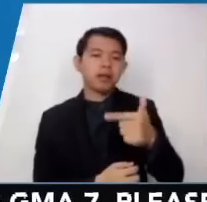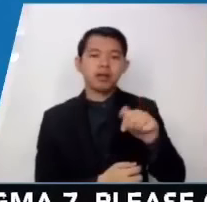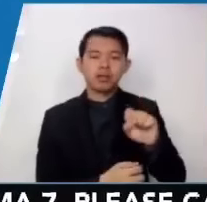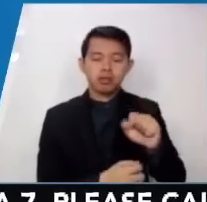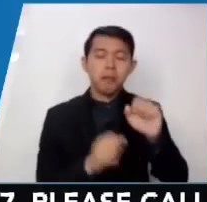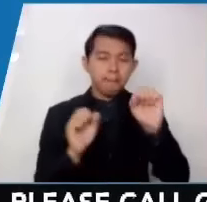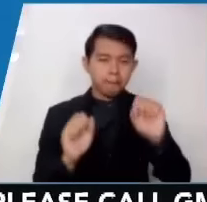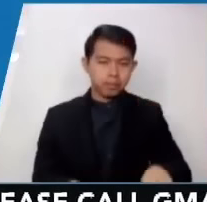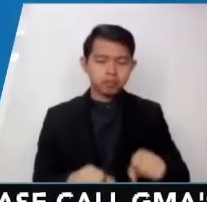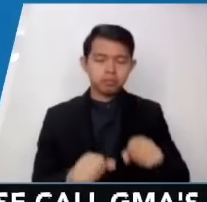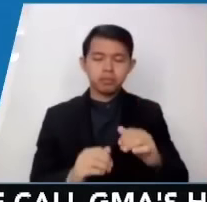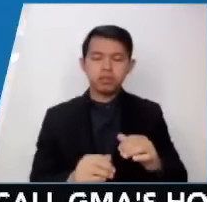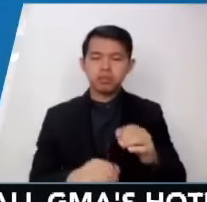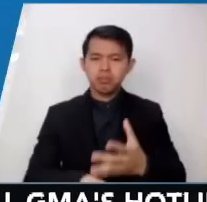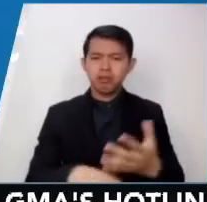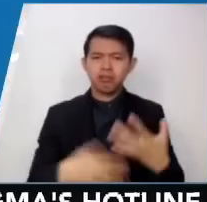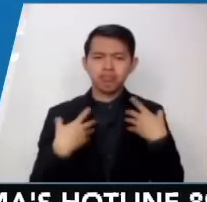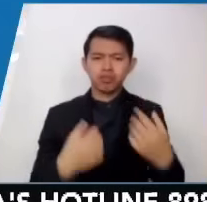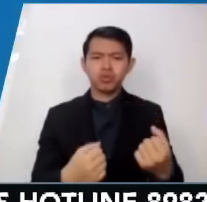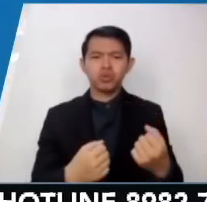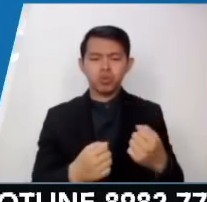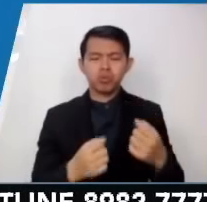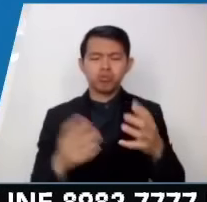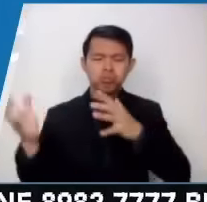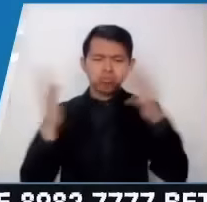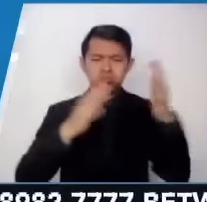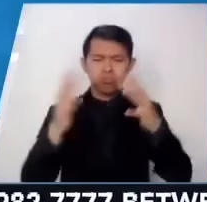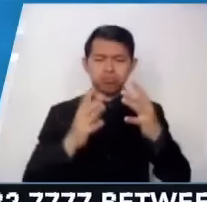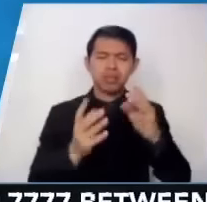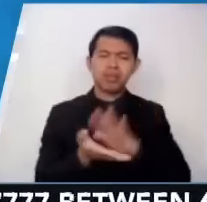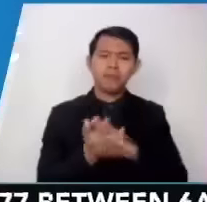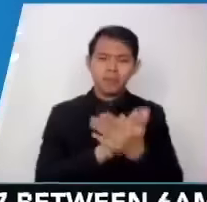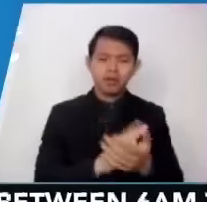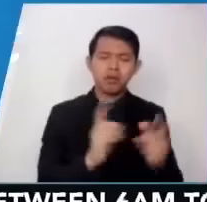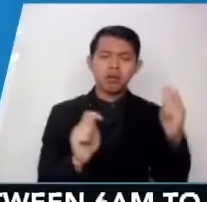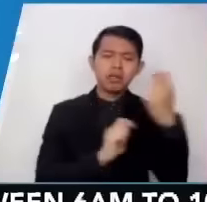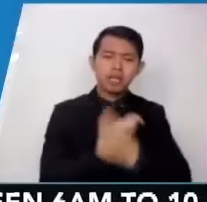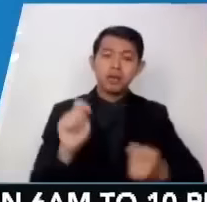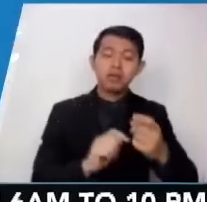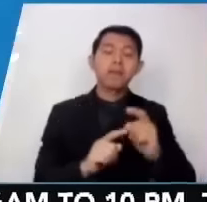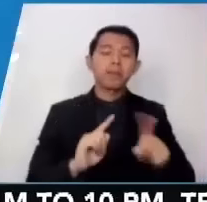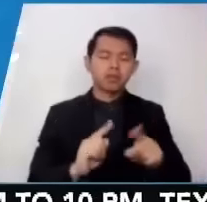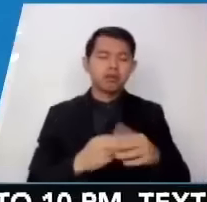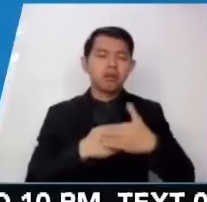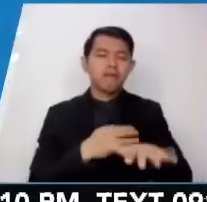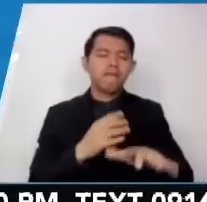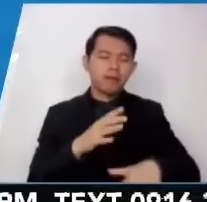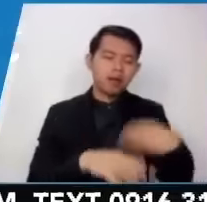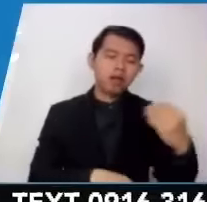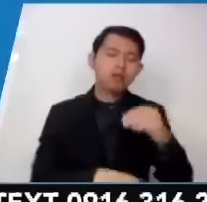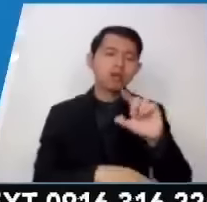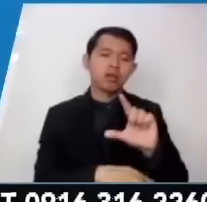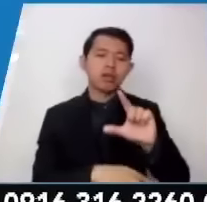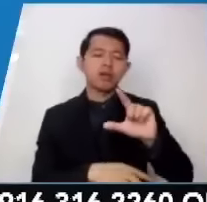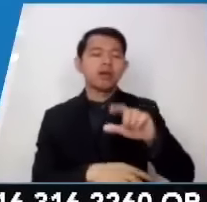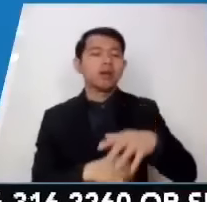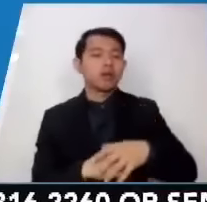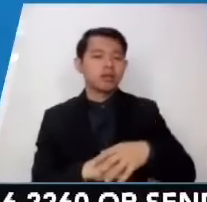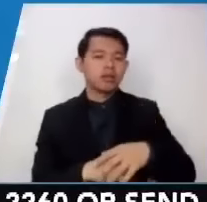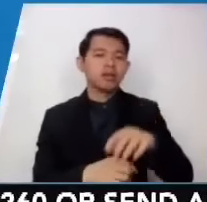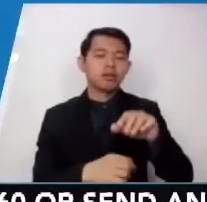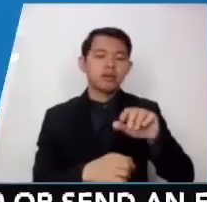typhoon category pero ito'y kapag nasa labas na ng Philippine Area of Responsibility. Sa darating na Miyerkules o